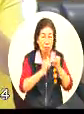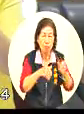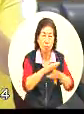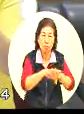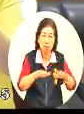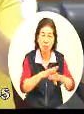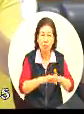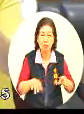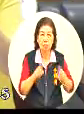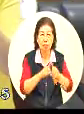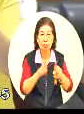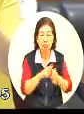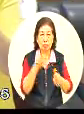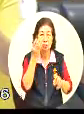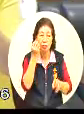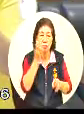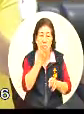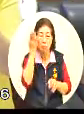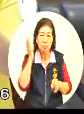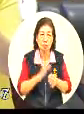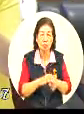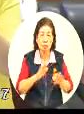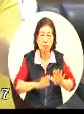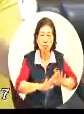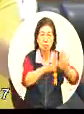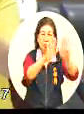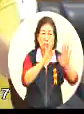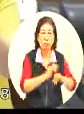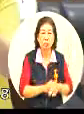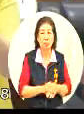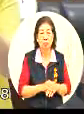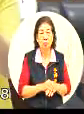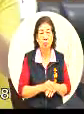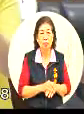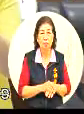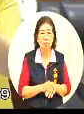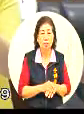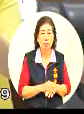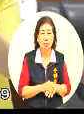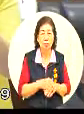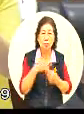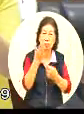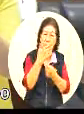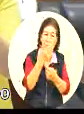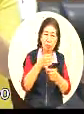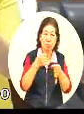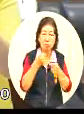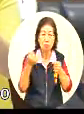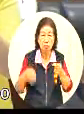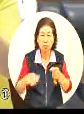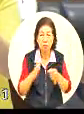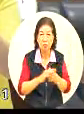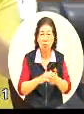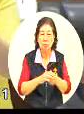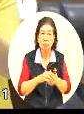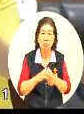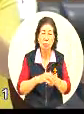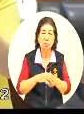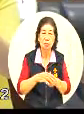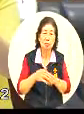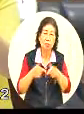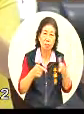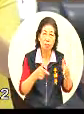光发展哦，大部分都是在咱的基丁啊，是西雅湾啊，还是莲池塘